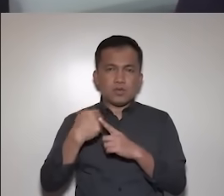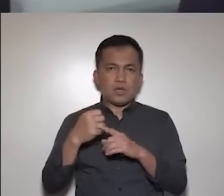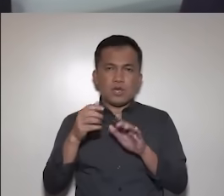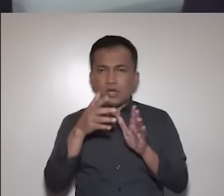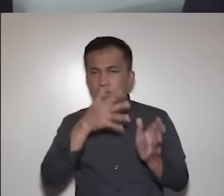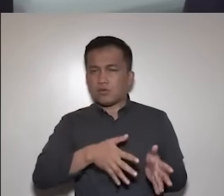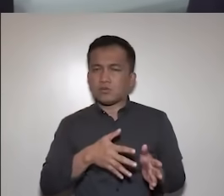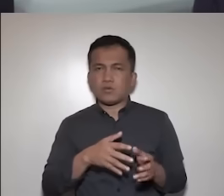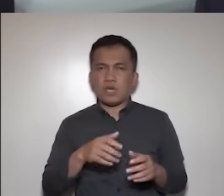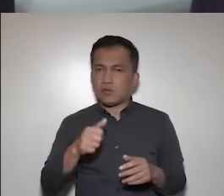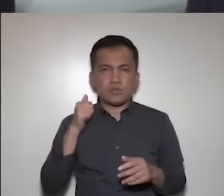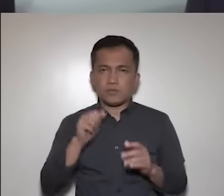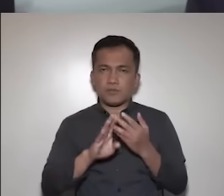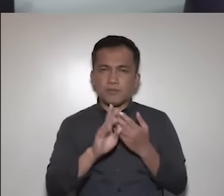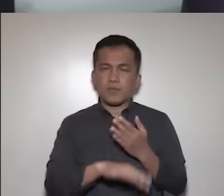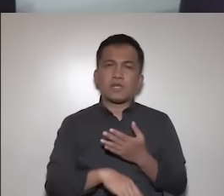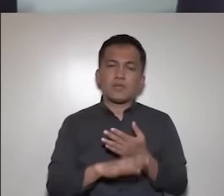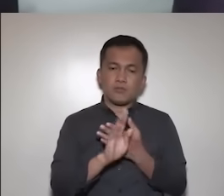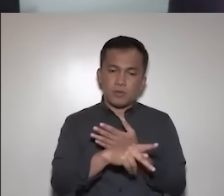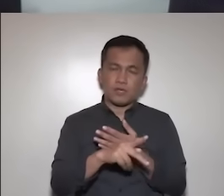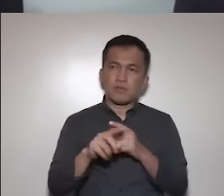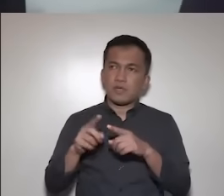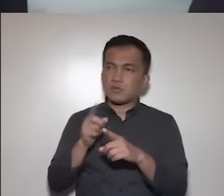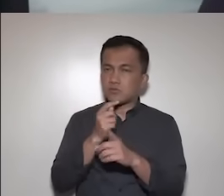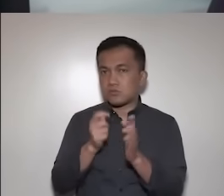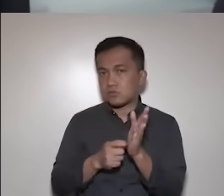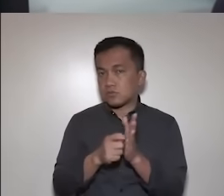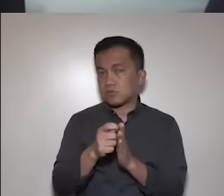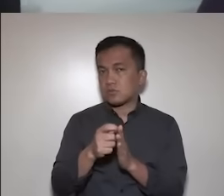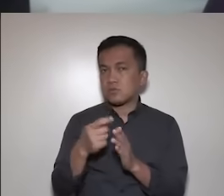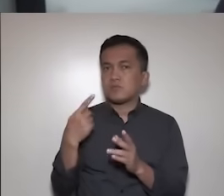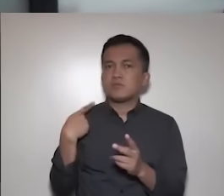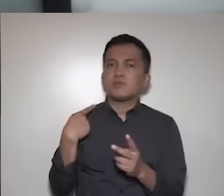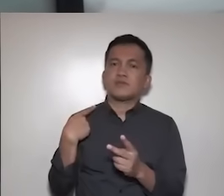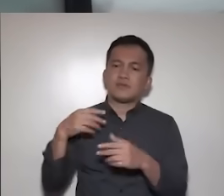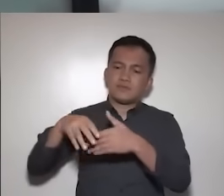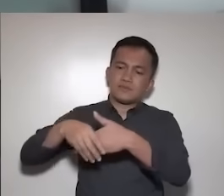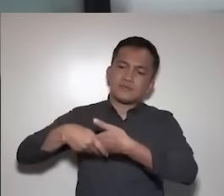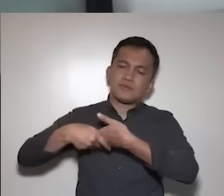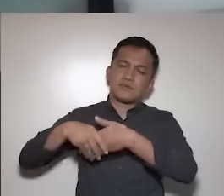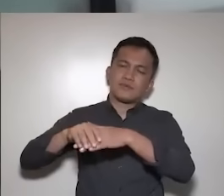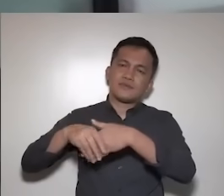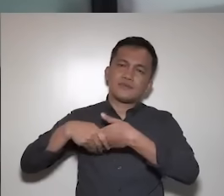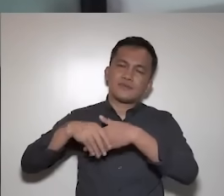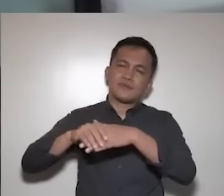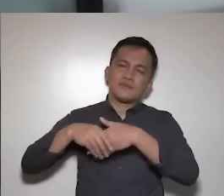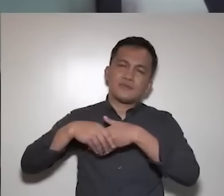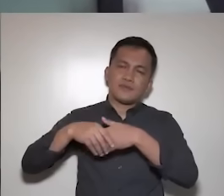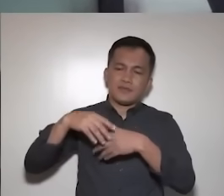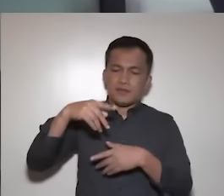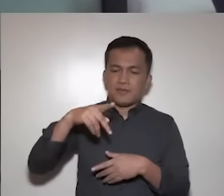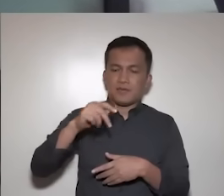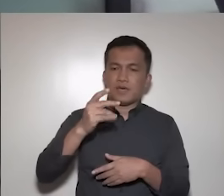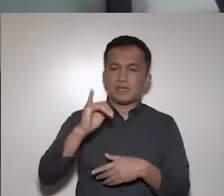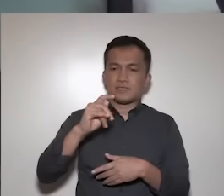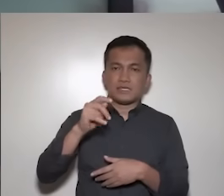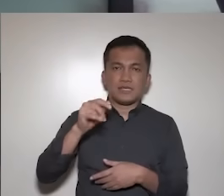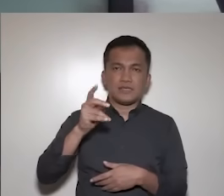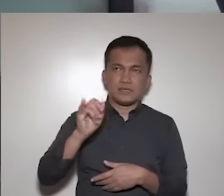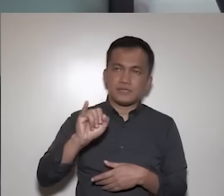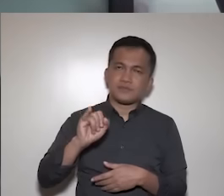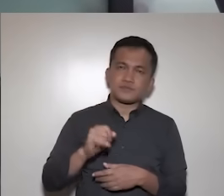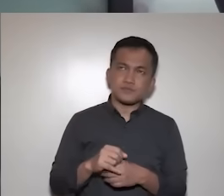ayoko nang bumalik. Yun pala, ang totoo, meron na itong ka-holding hands na si Pakistani. Sir, hindi po